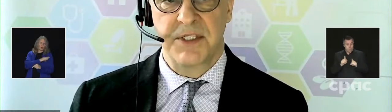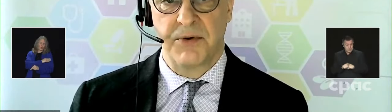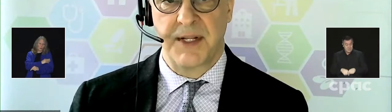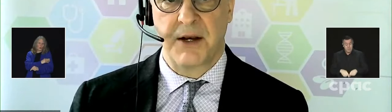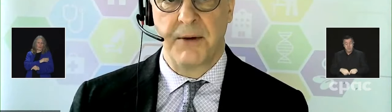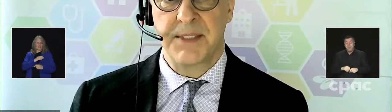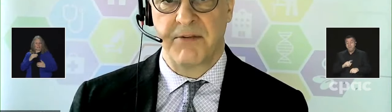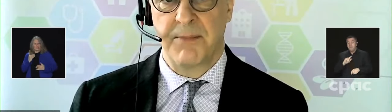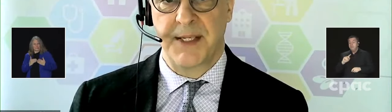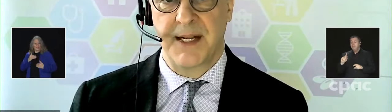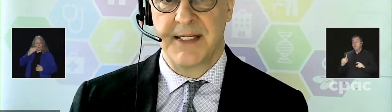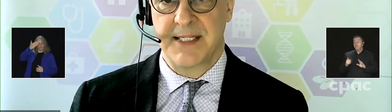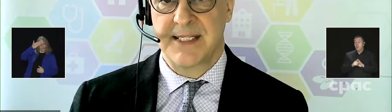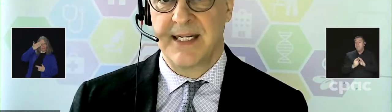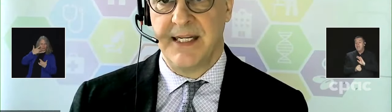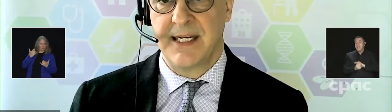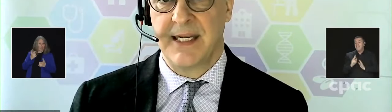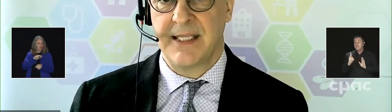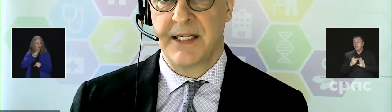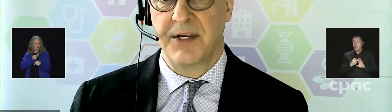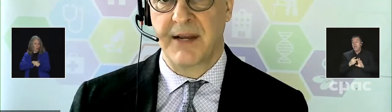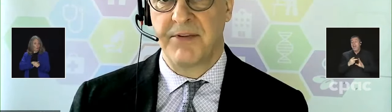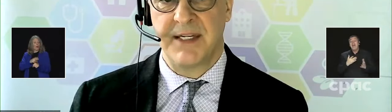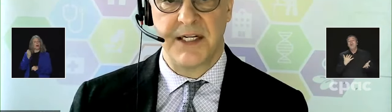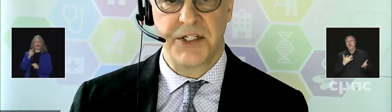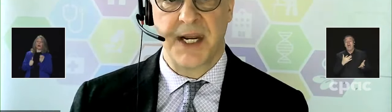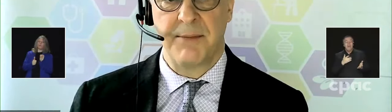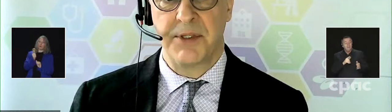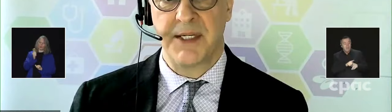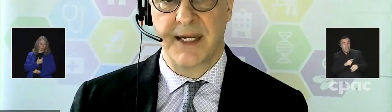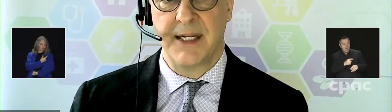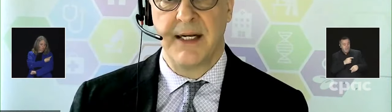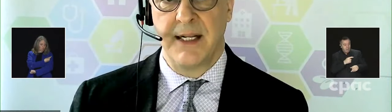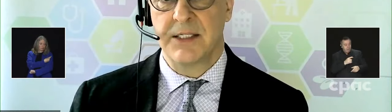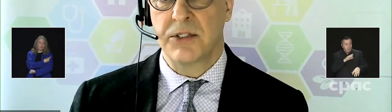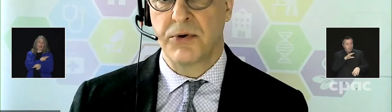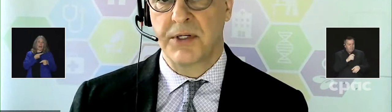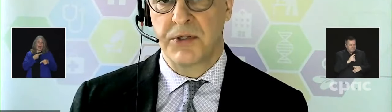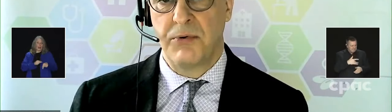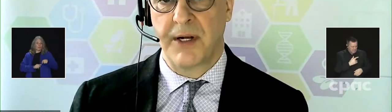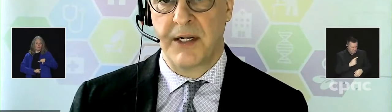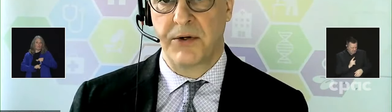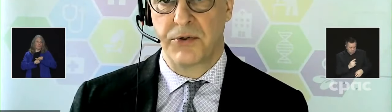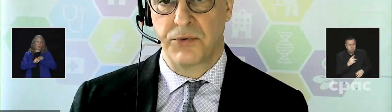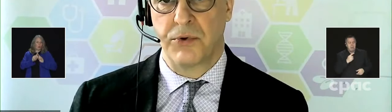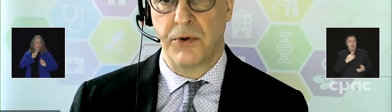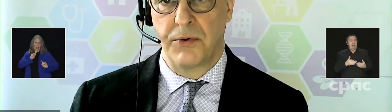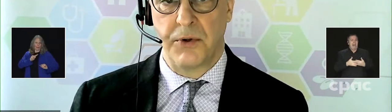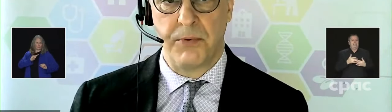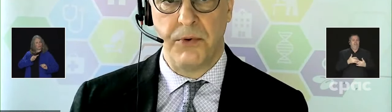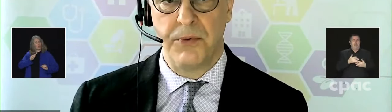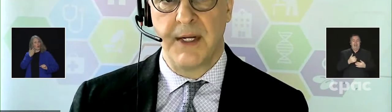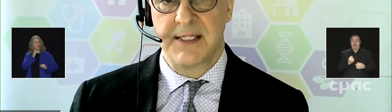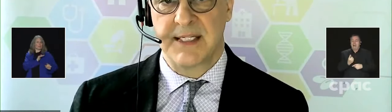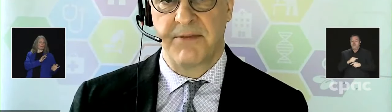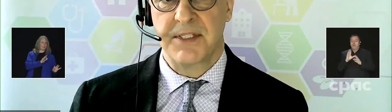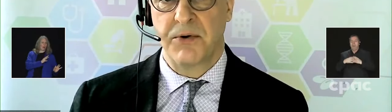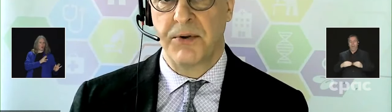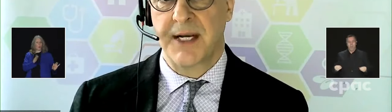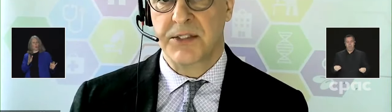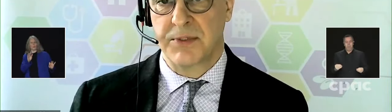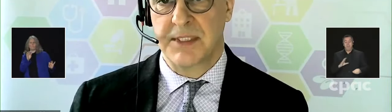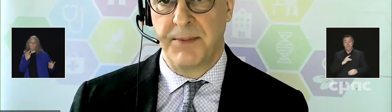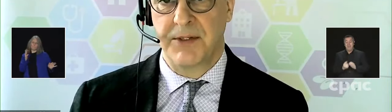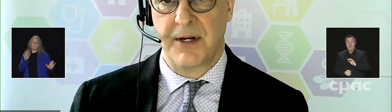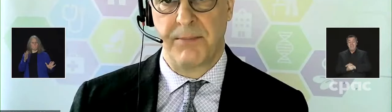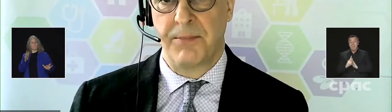des effets secondaires observés pendant les essais cliniques étaient de gravité légère à modérée et se sont résolus en quelques jours. De plus, ces effets